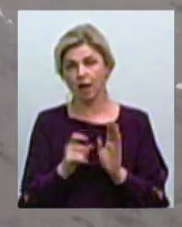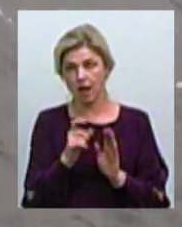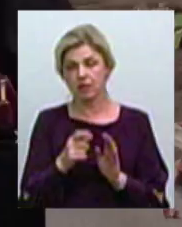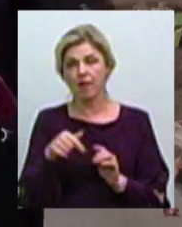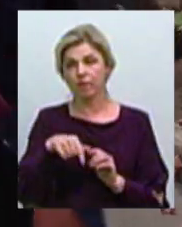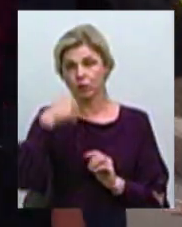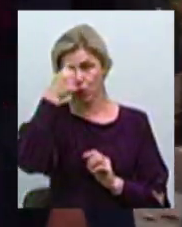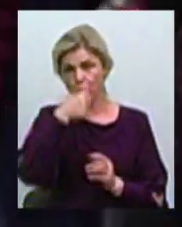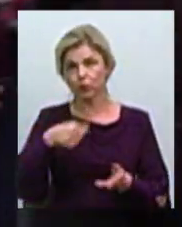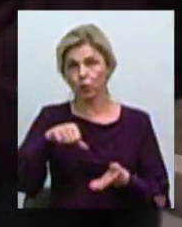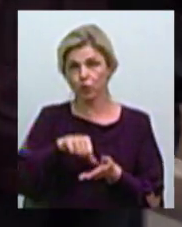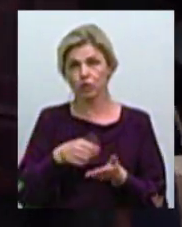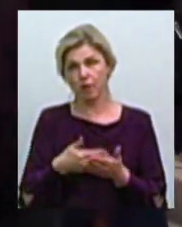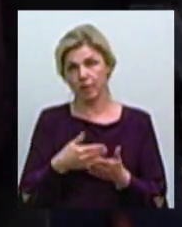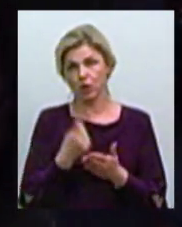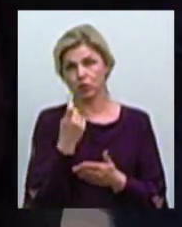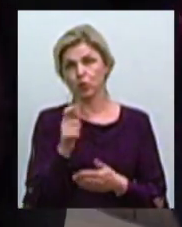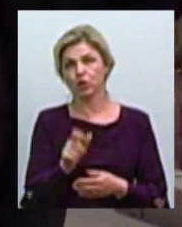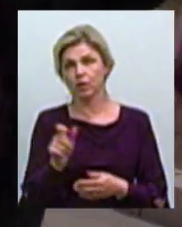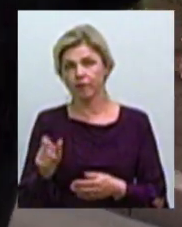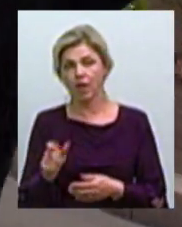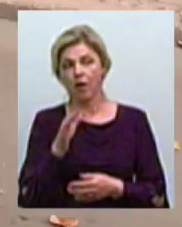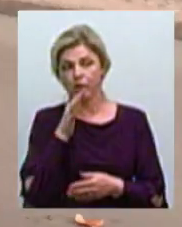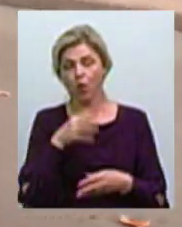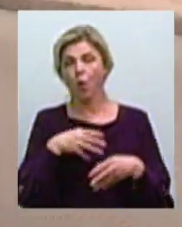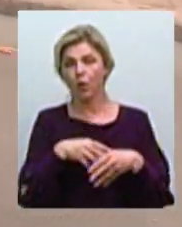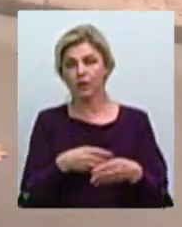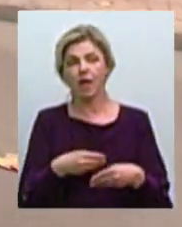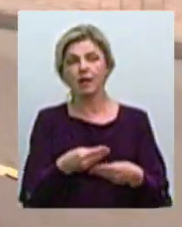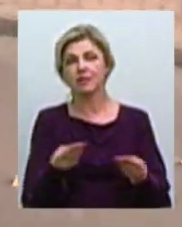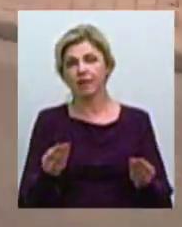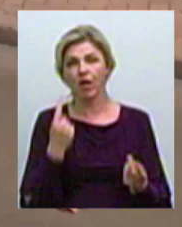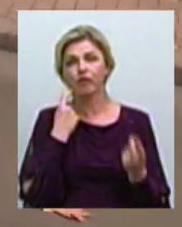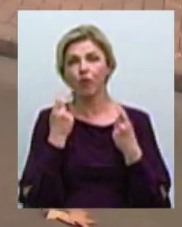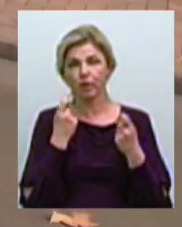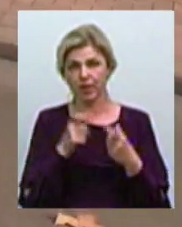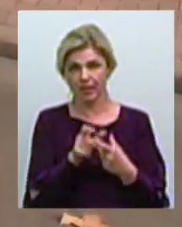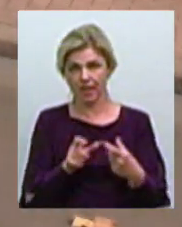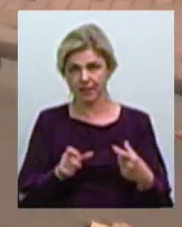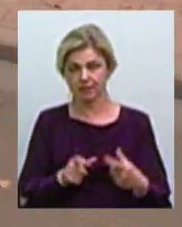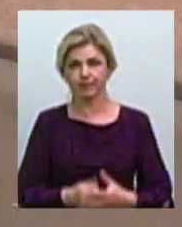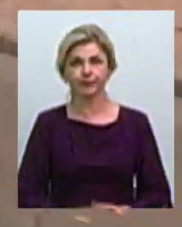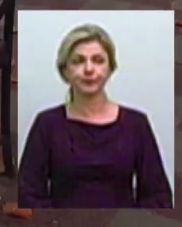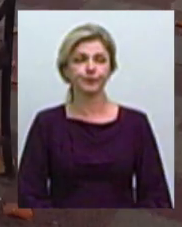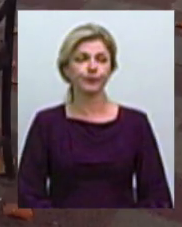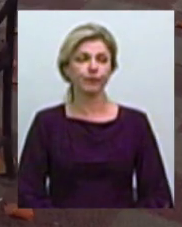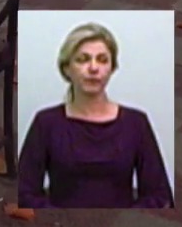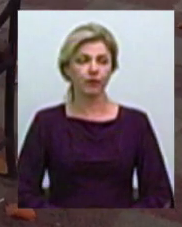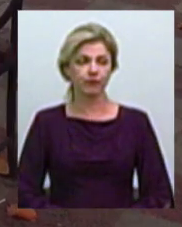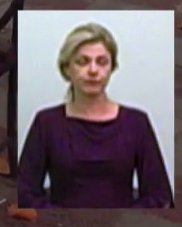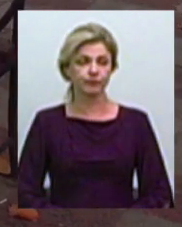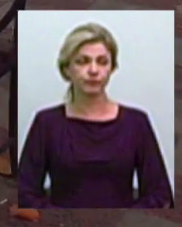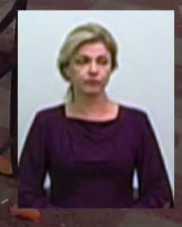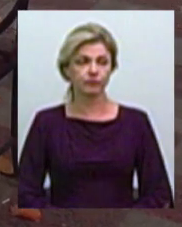взяли близько 100 учасників. Під час ходи перехожим роздавали інформаційні листівки. Олександр Гордієнко, Ігор